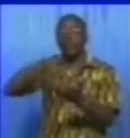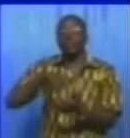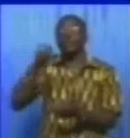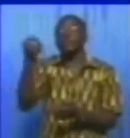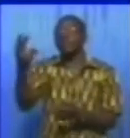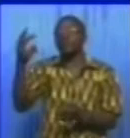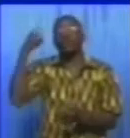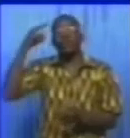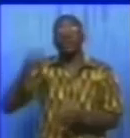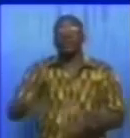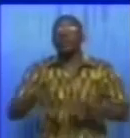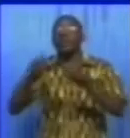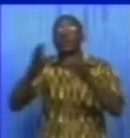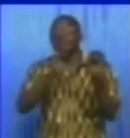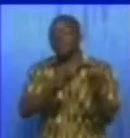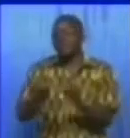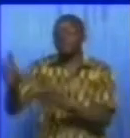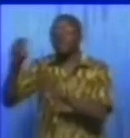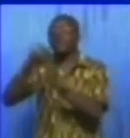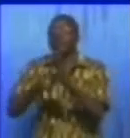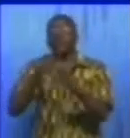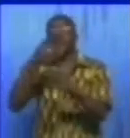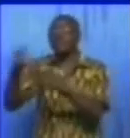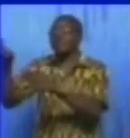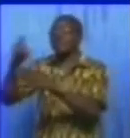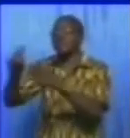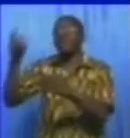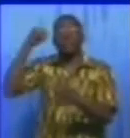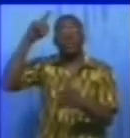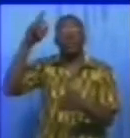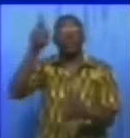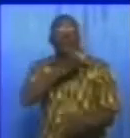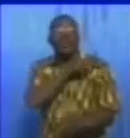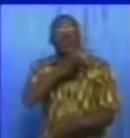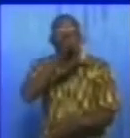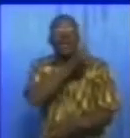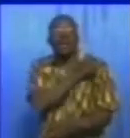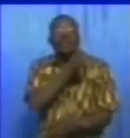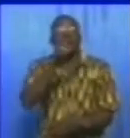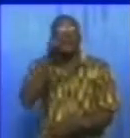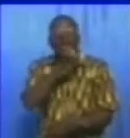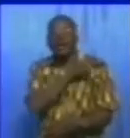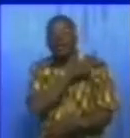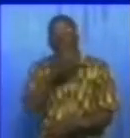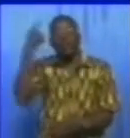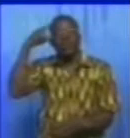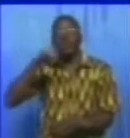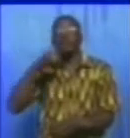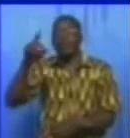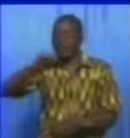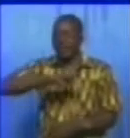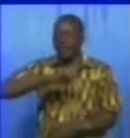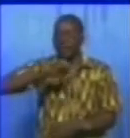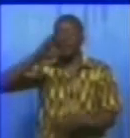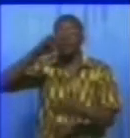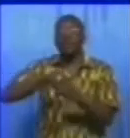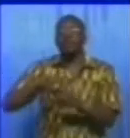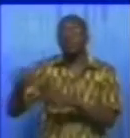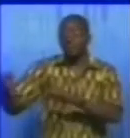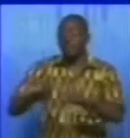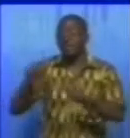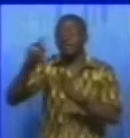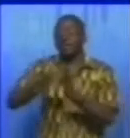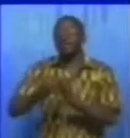Elle définit les grandes orientations du département de Patiendé Arthur Kafando et pour être plus efficace dans son action,